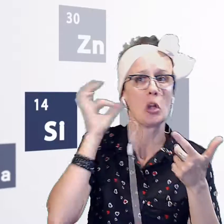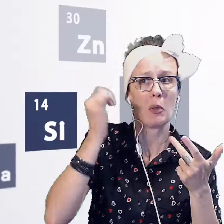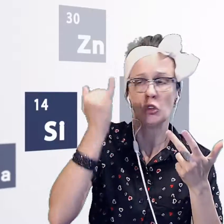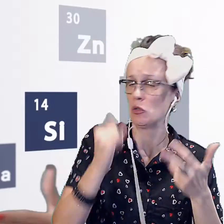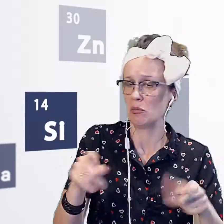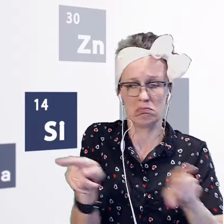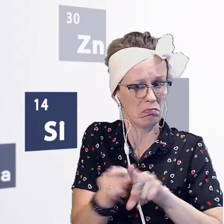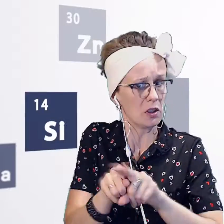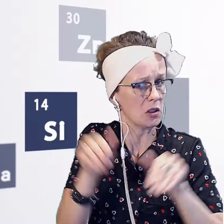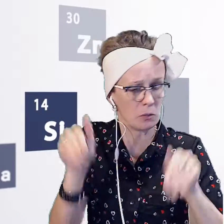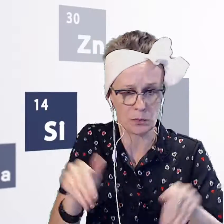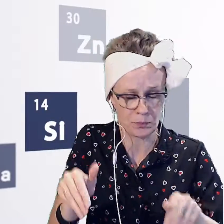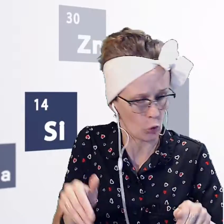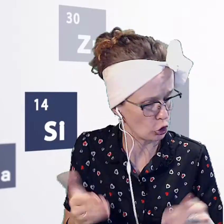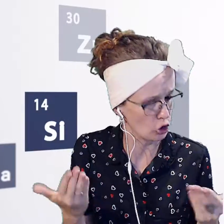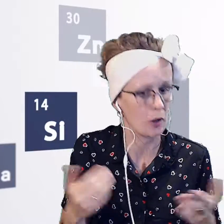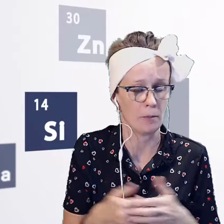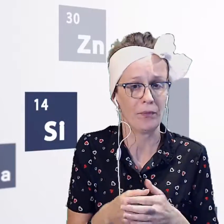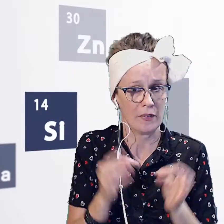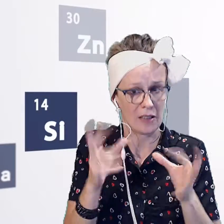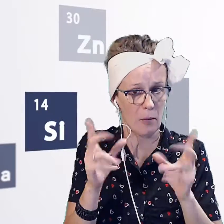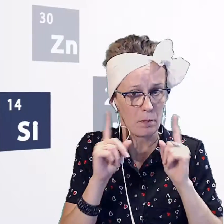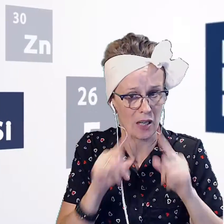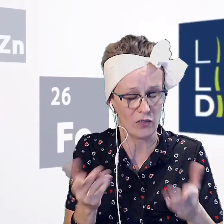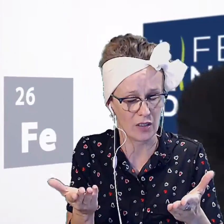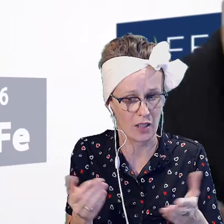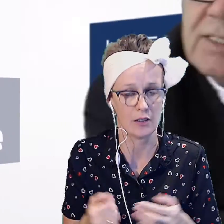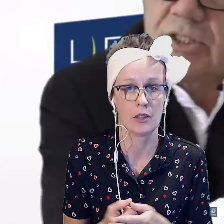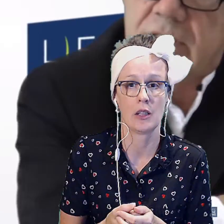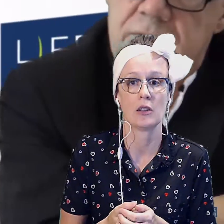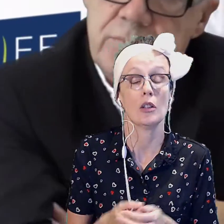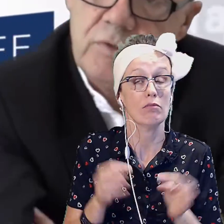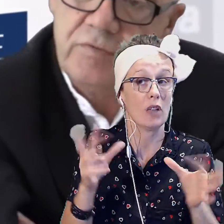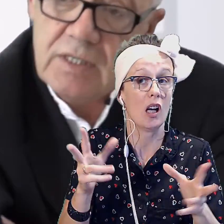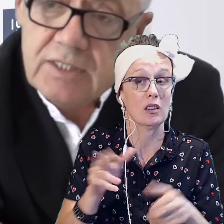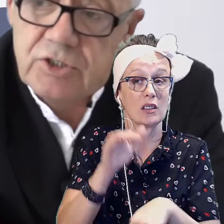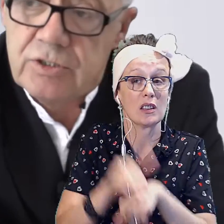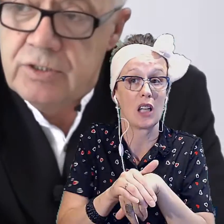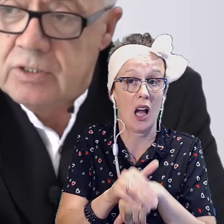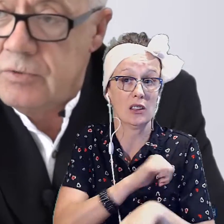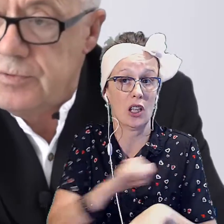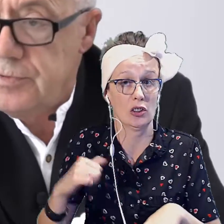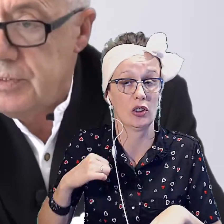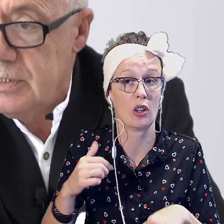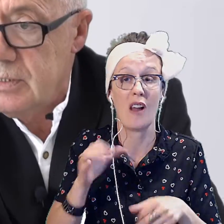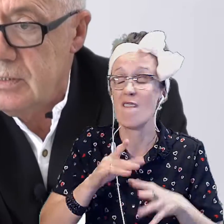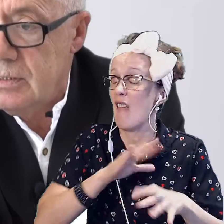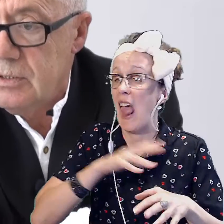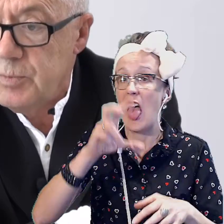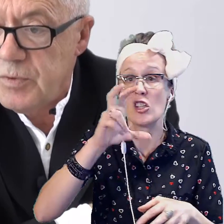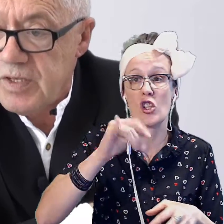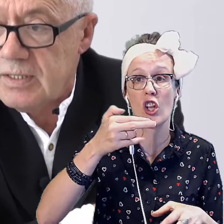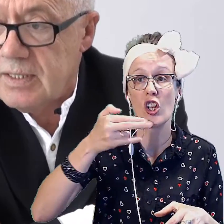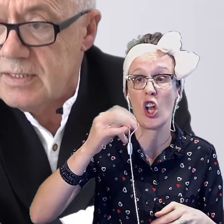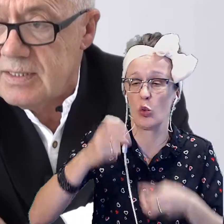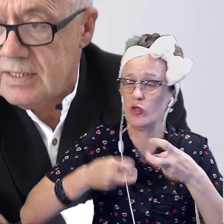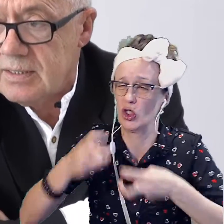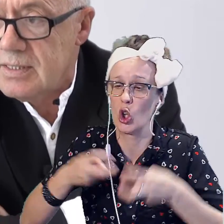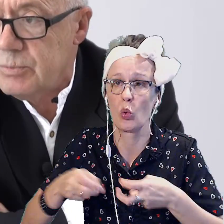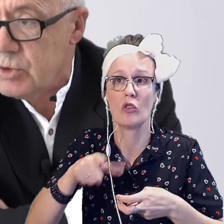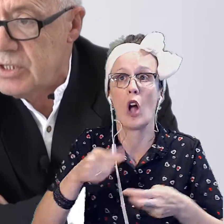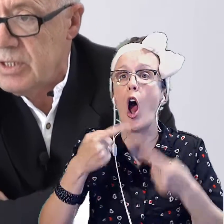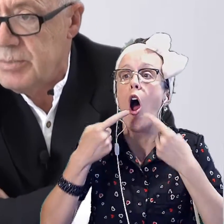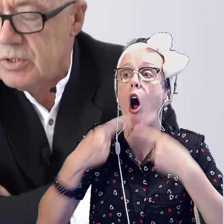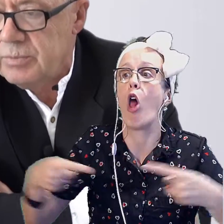nawyków żywieniowych strefie w której żyje prawda zgadza się bo wiele czynników odpowiada